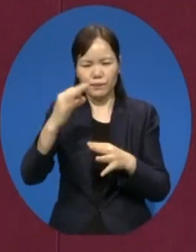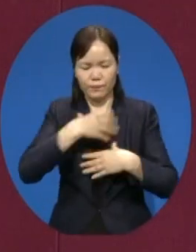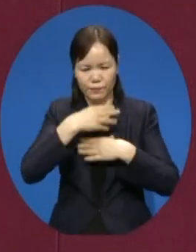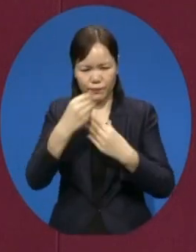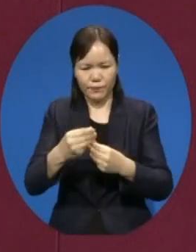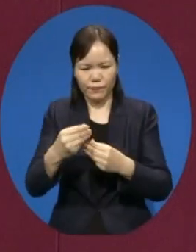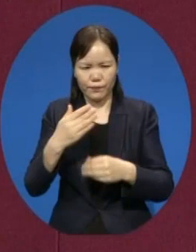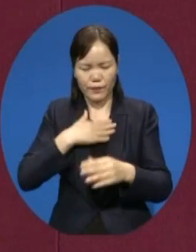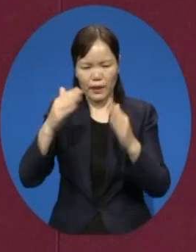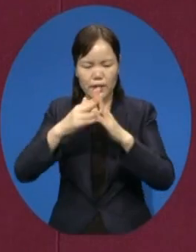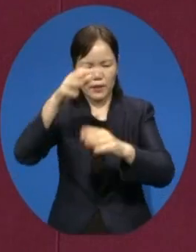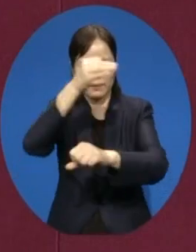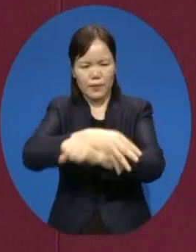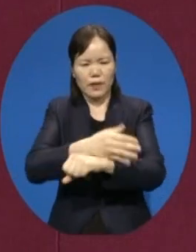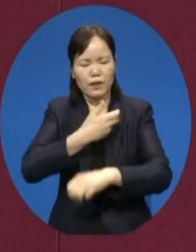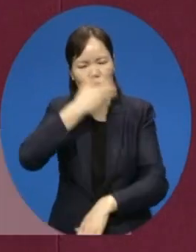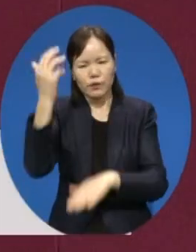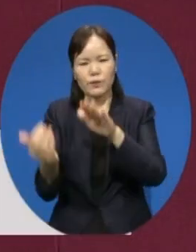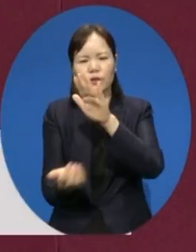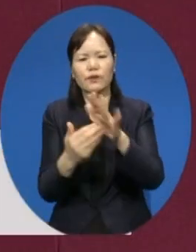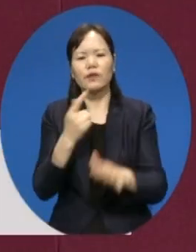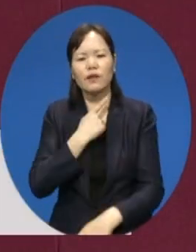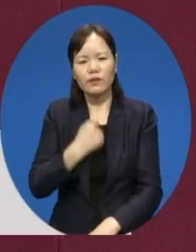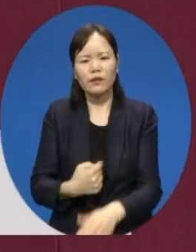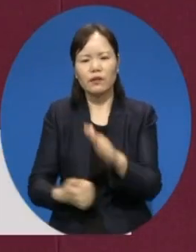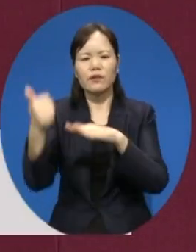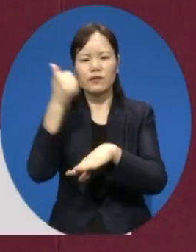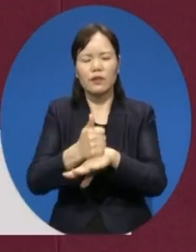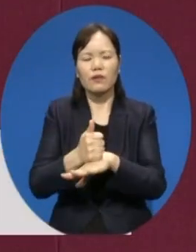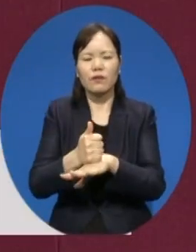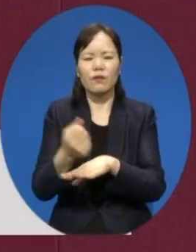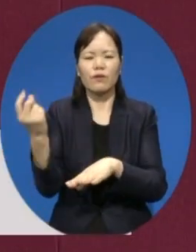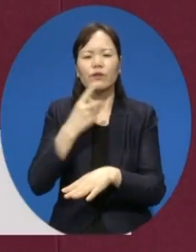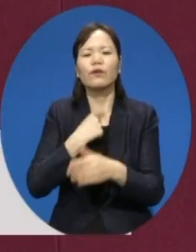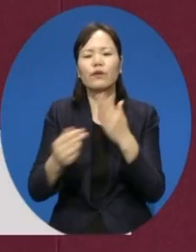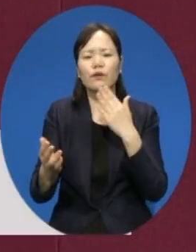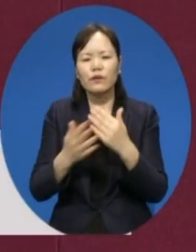꿈을 실현시켰던 성공의 노하우와 경험을 가지고 있습니다.